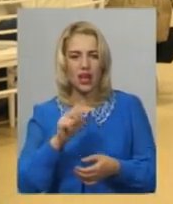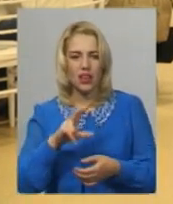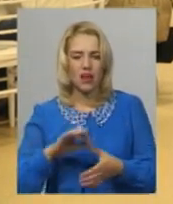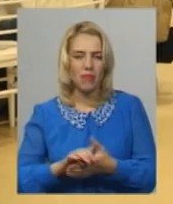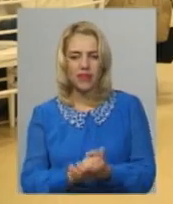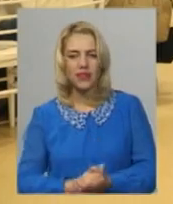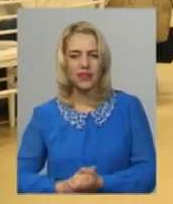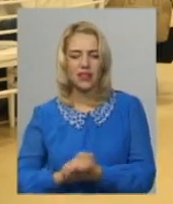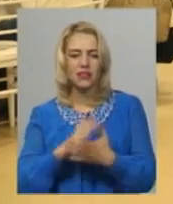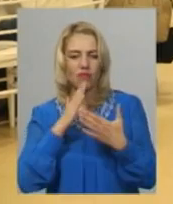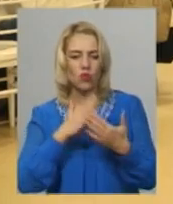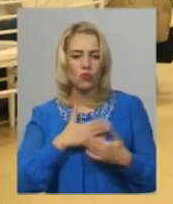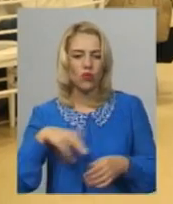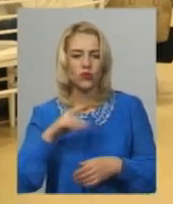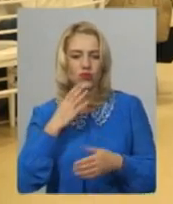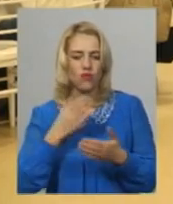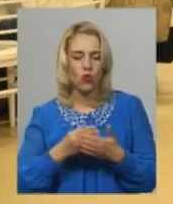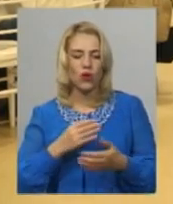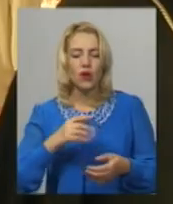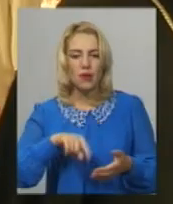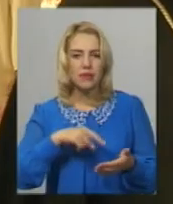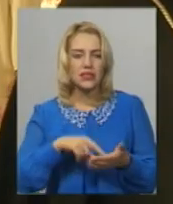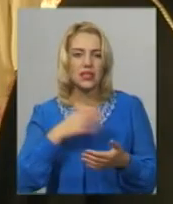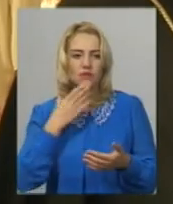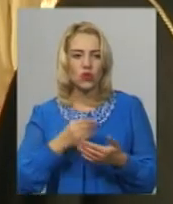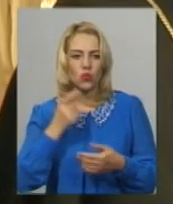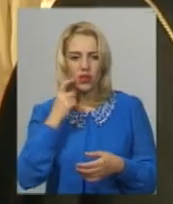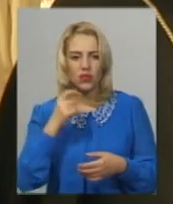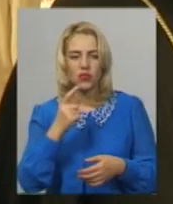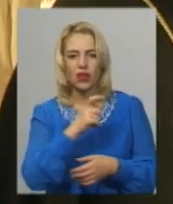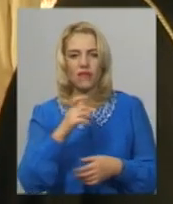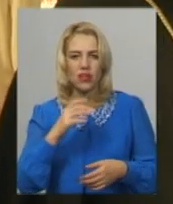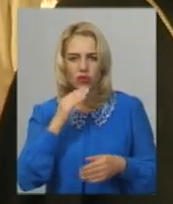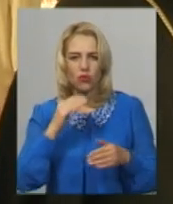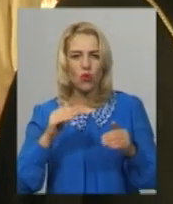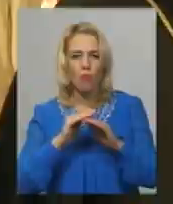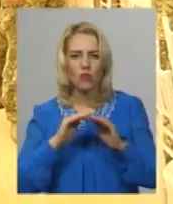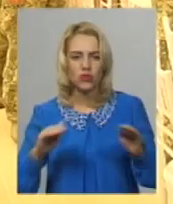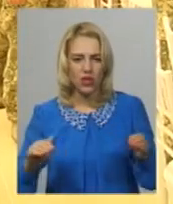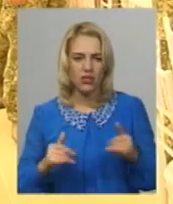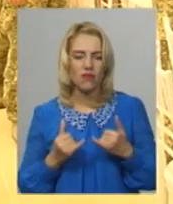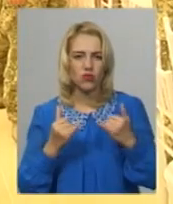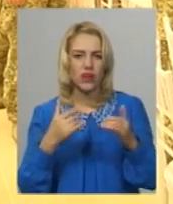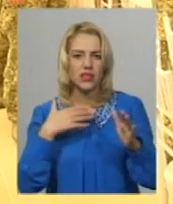єдині в любові до свого міста, до своєї України. Хвилиною мовчання вшанували загиблих на Сході.